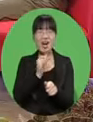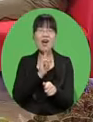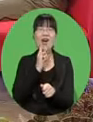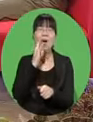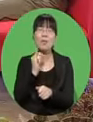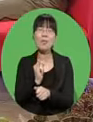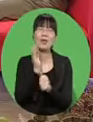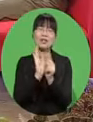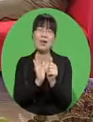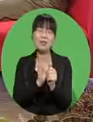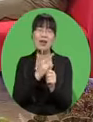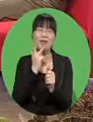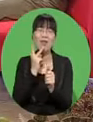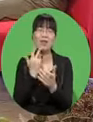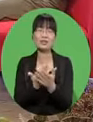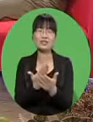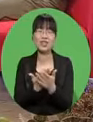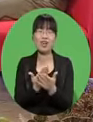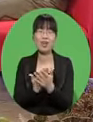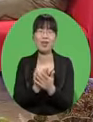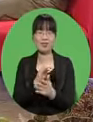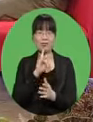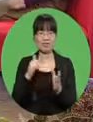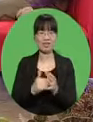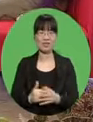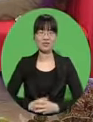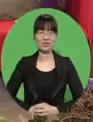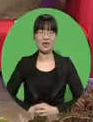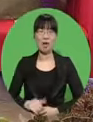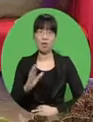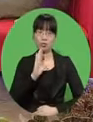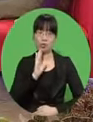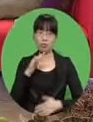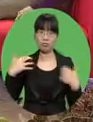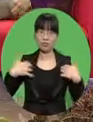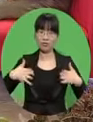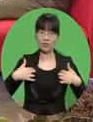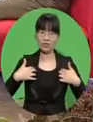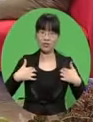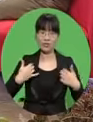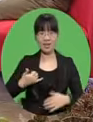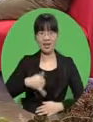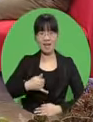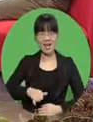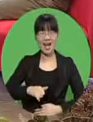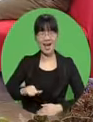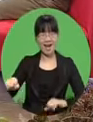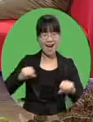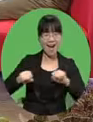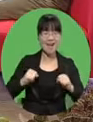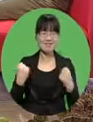좀 해주세요. 풀푸시 이렇게 되는 거거든요. 그러니까 네. 정말 즐겁게 아이랑 액티비티 하면